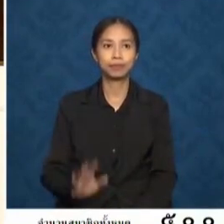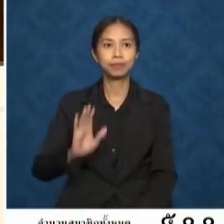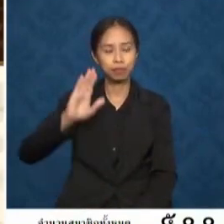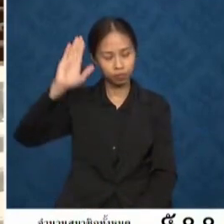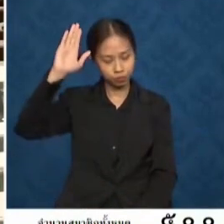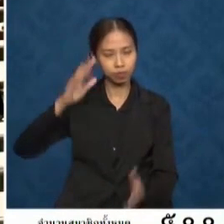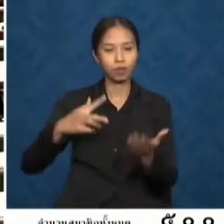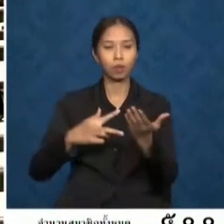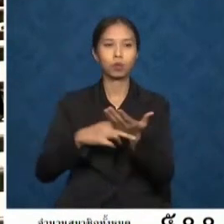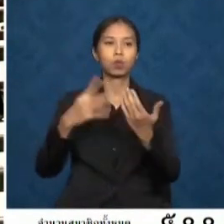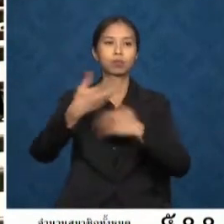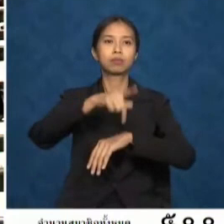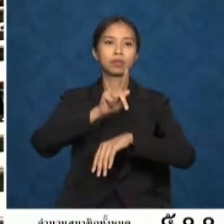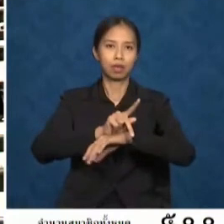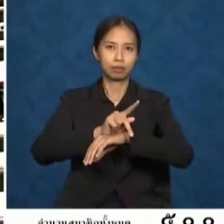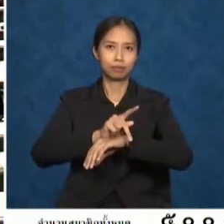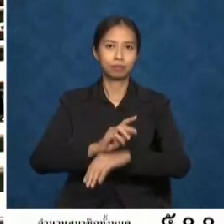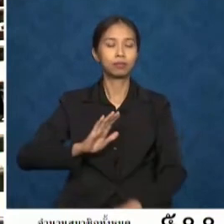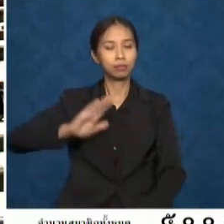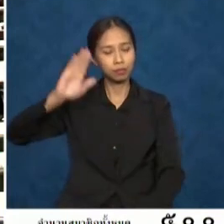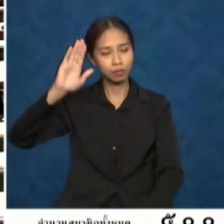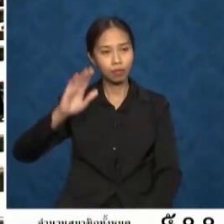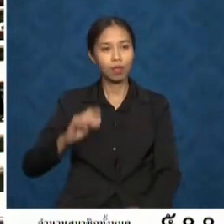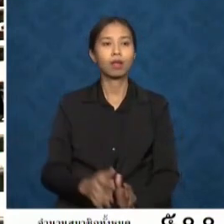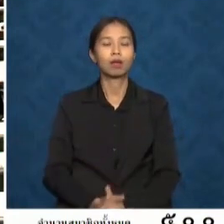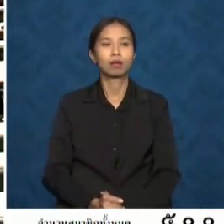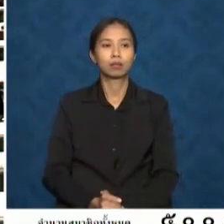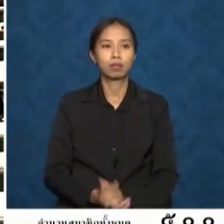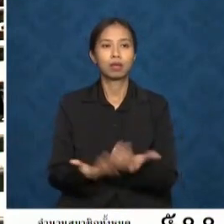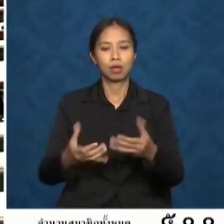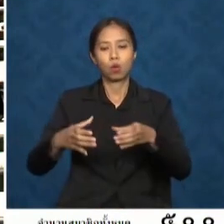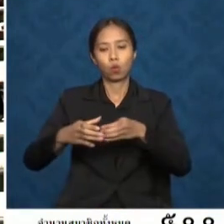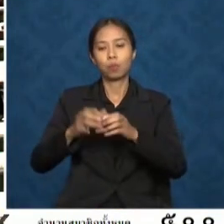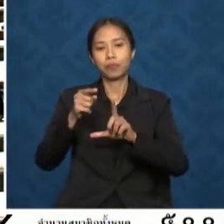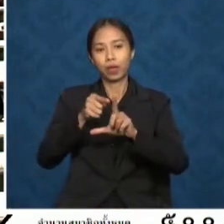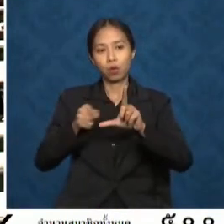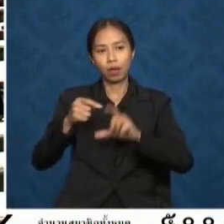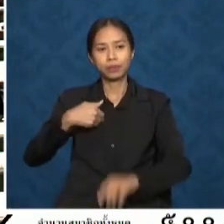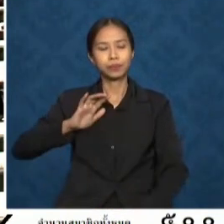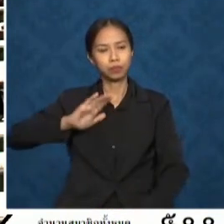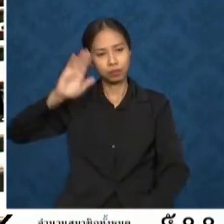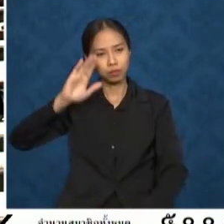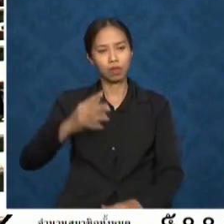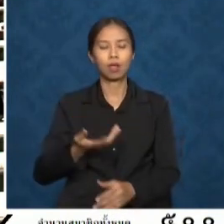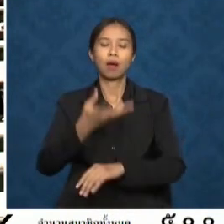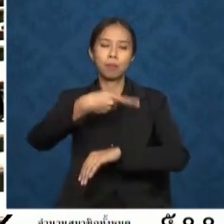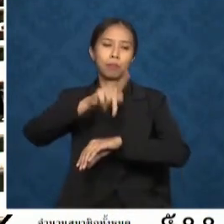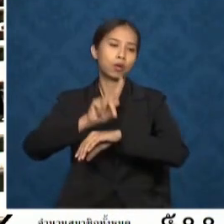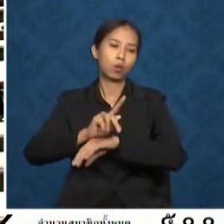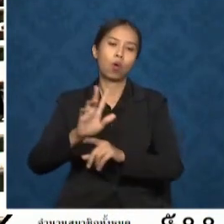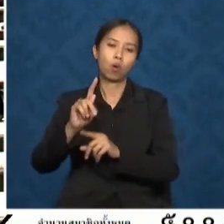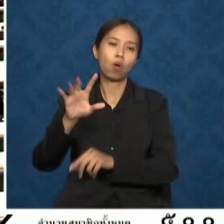ขอประดูกัธciğim ผมกำิีฐาน Team วิฐ Bund